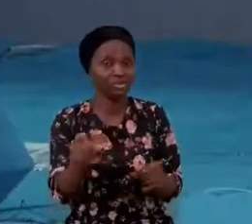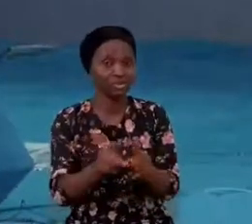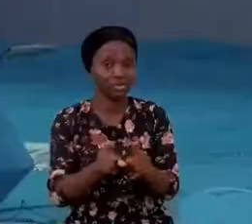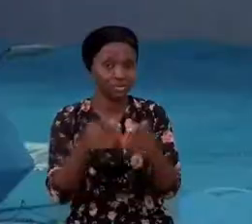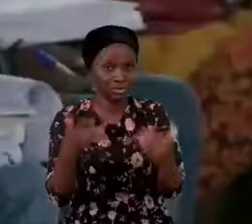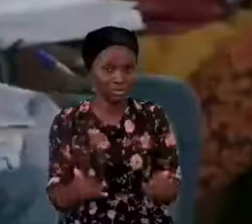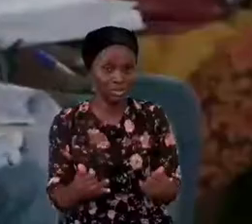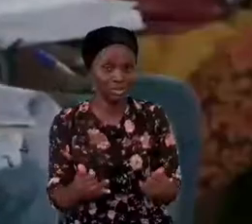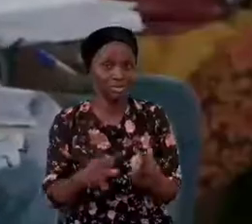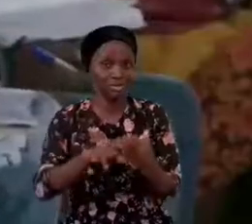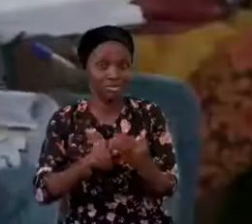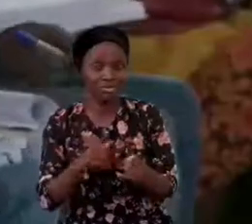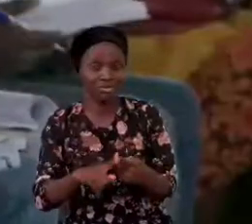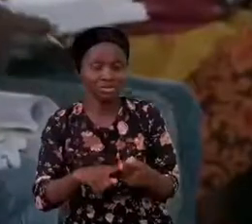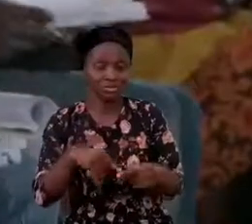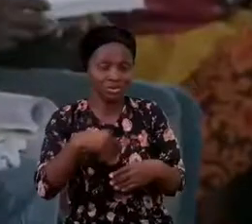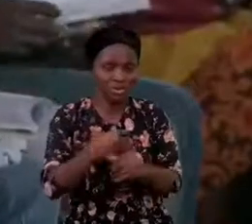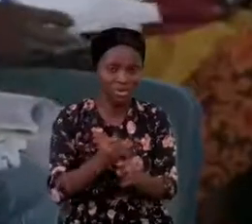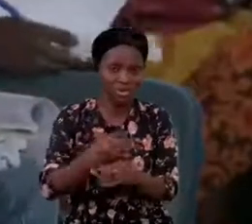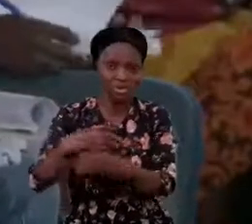Voyons Proverbe 24,